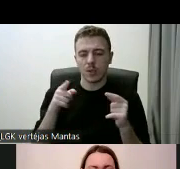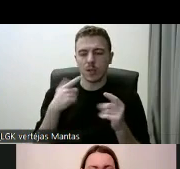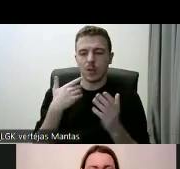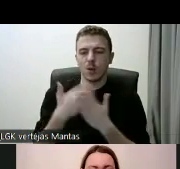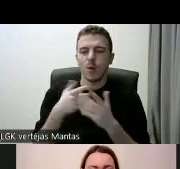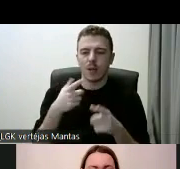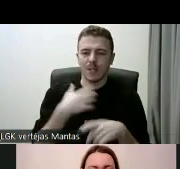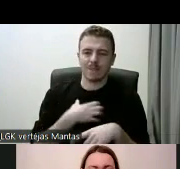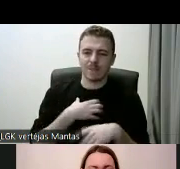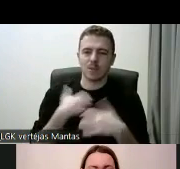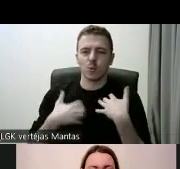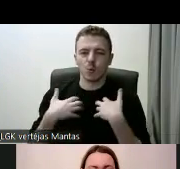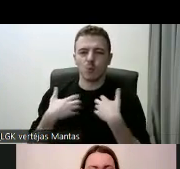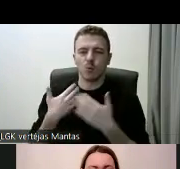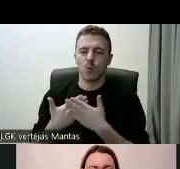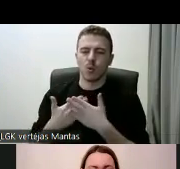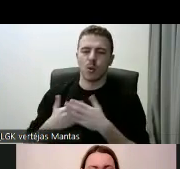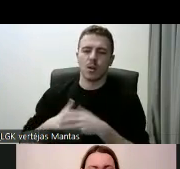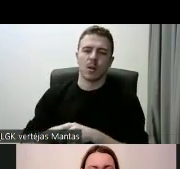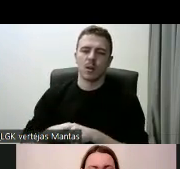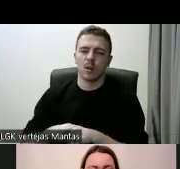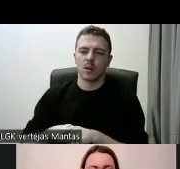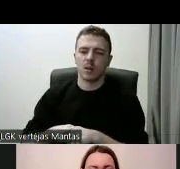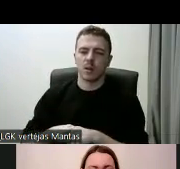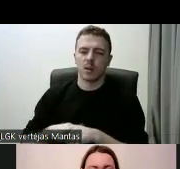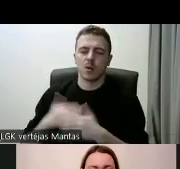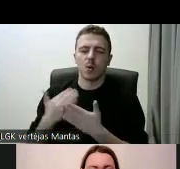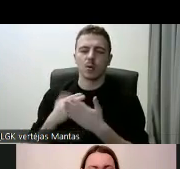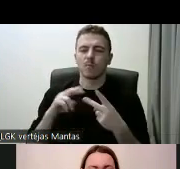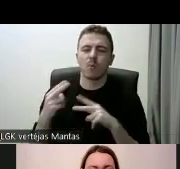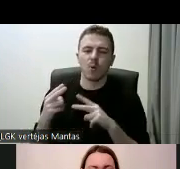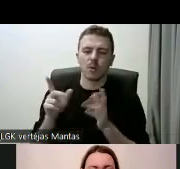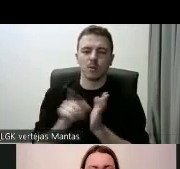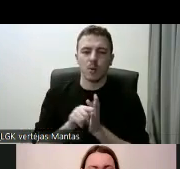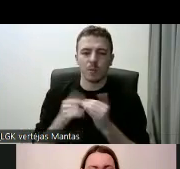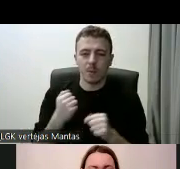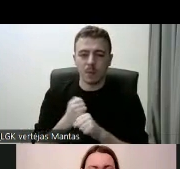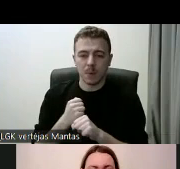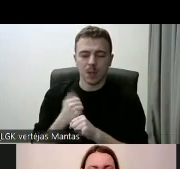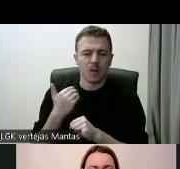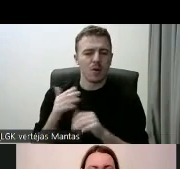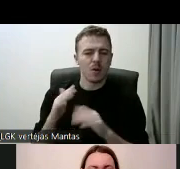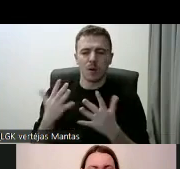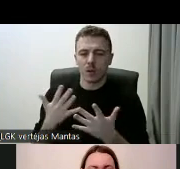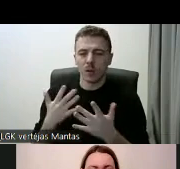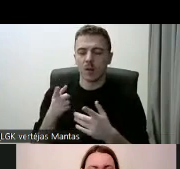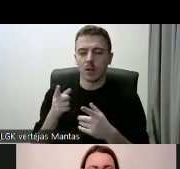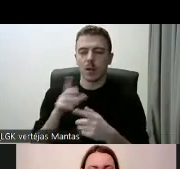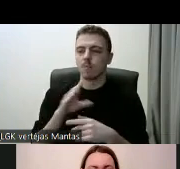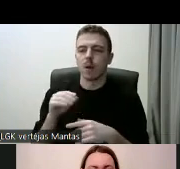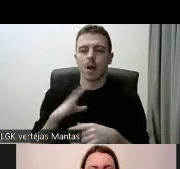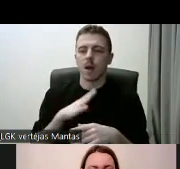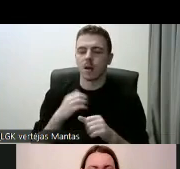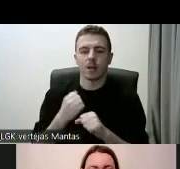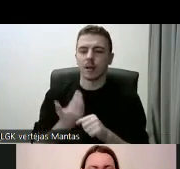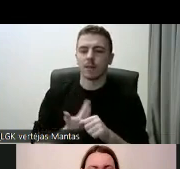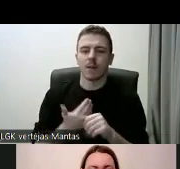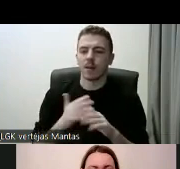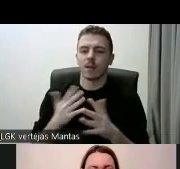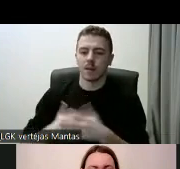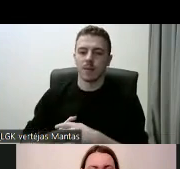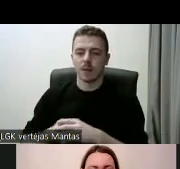skubu. Kodėl tas pokytis turi vykti, ką tai reiškia jums ir be ko jūs negalite gyventi. Taigi,